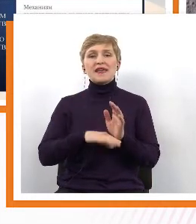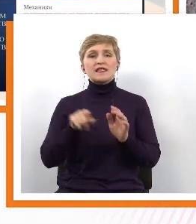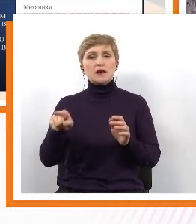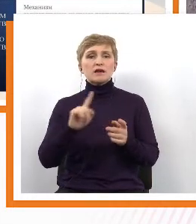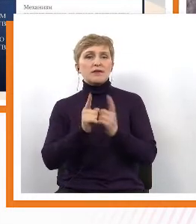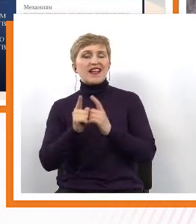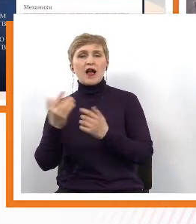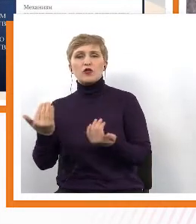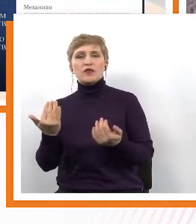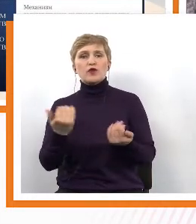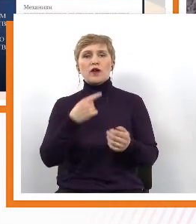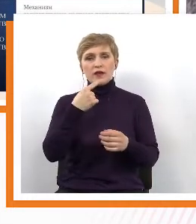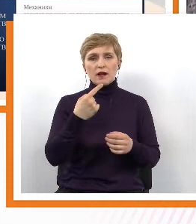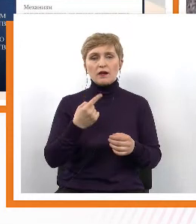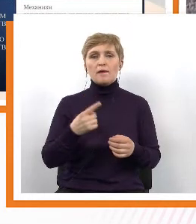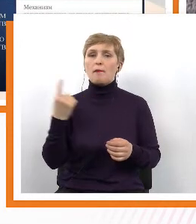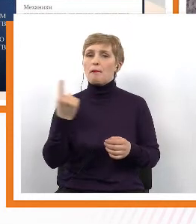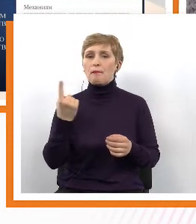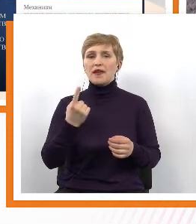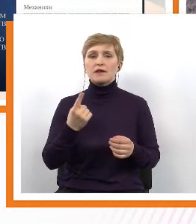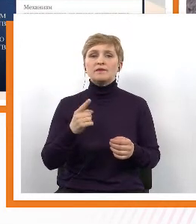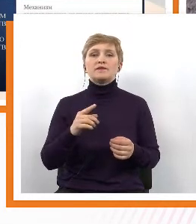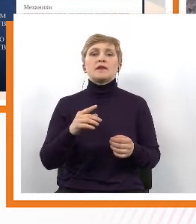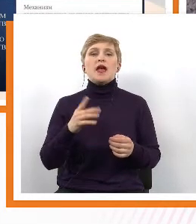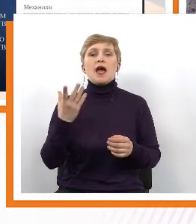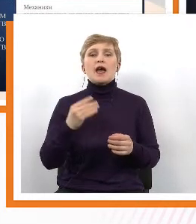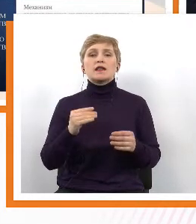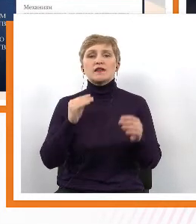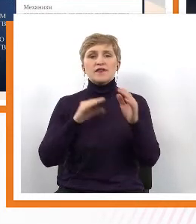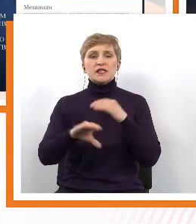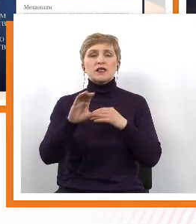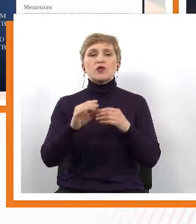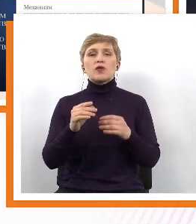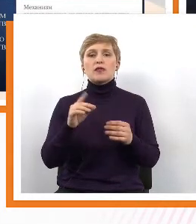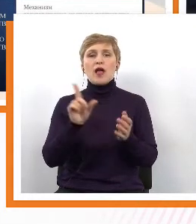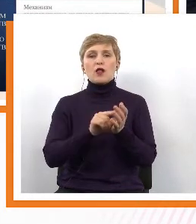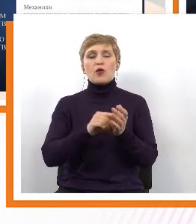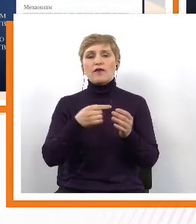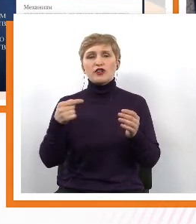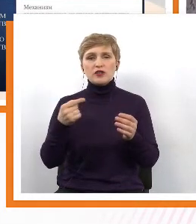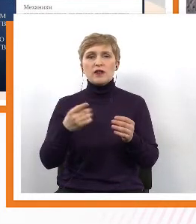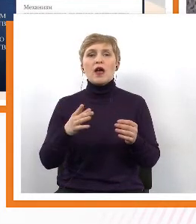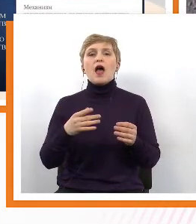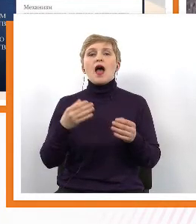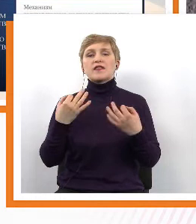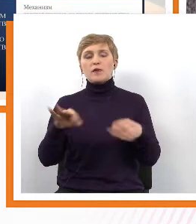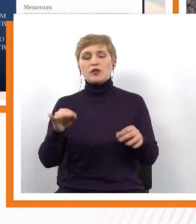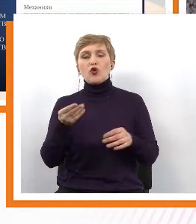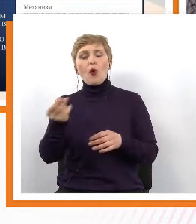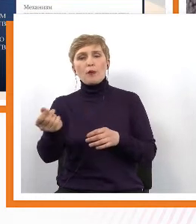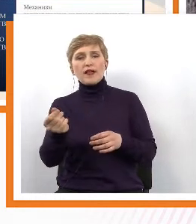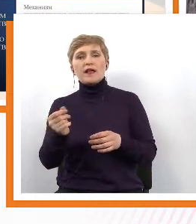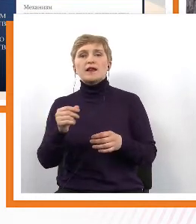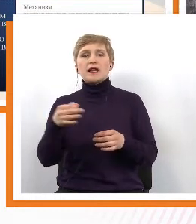говорили. Значит, первое – это инвестиционные налоговые вычеты. Второе – это освобождение от уплаты региональных налогов. И третье – это